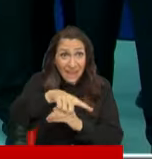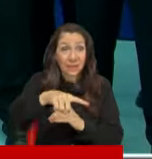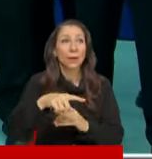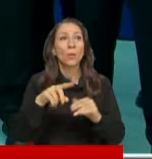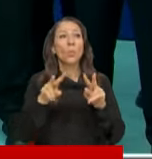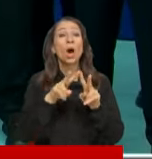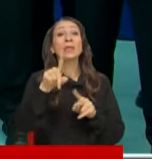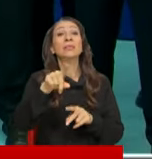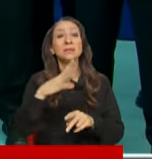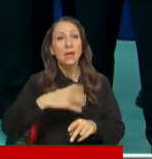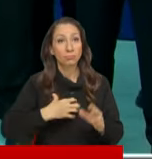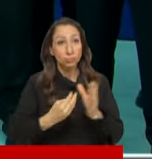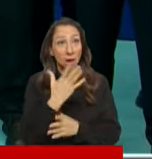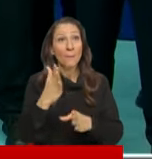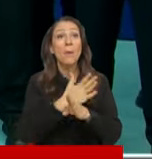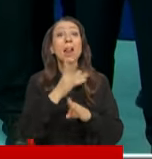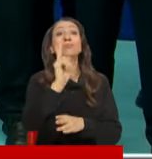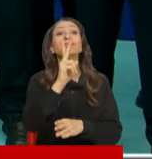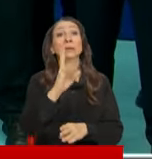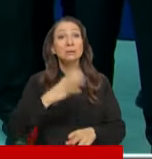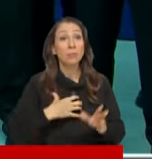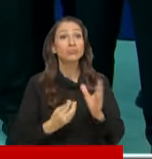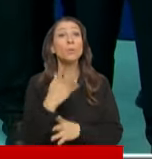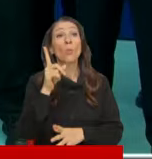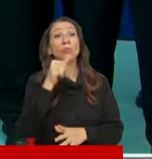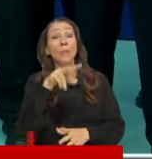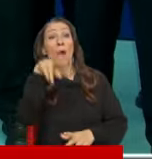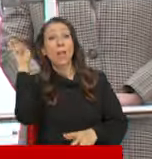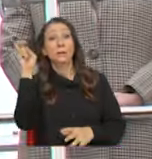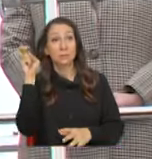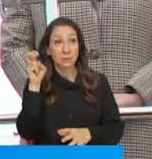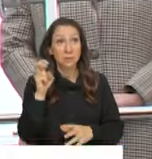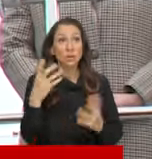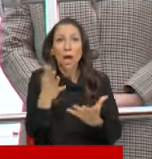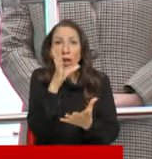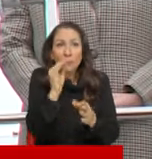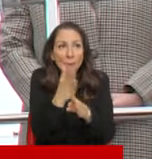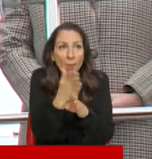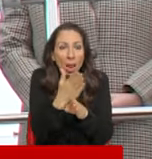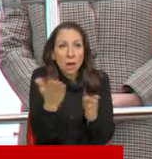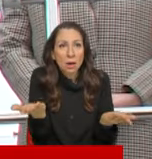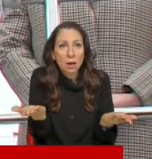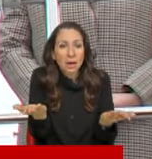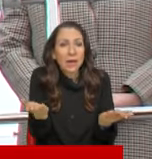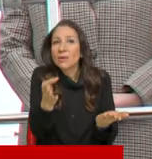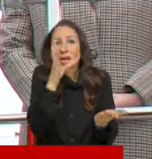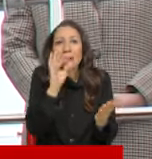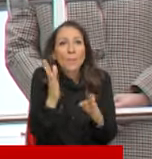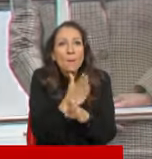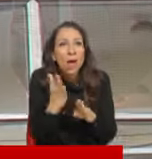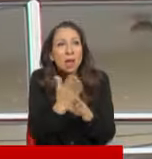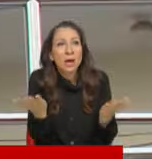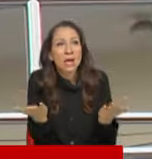Murat sahip çıkın malınıza sahip çıkmazsanız bu adamlar Ya kimin malı Ya kimin